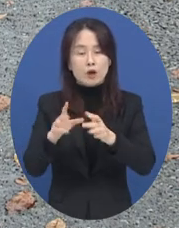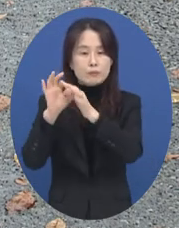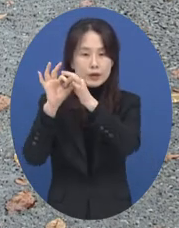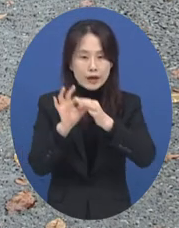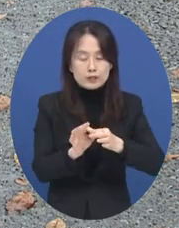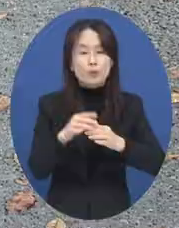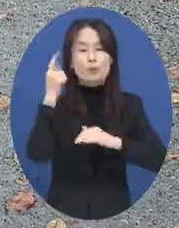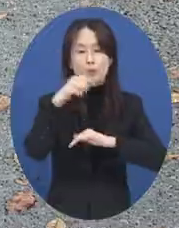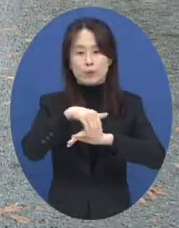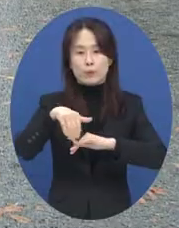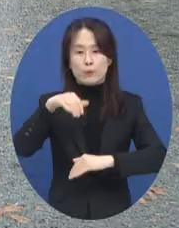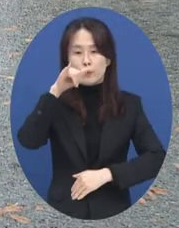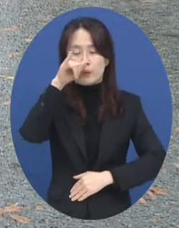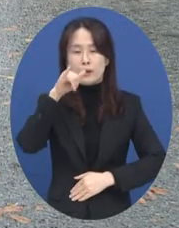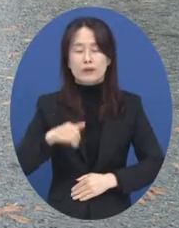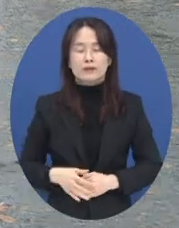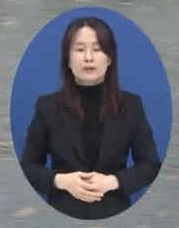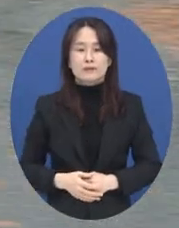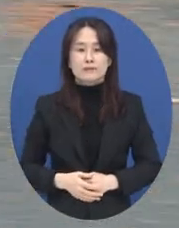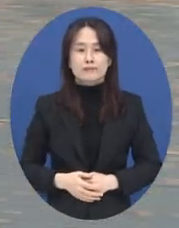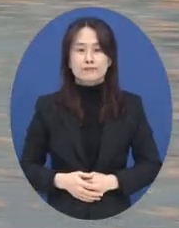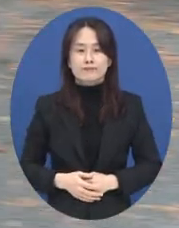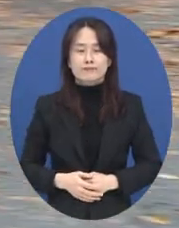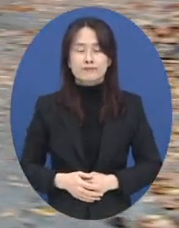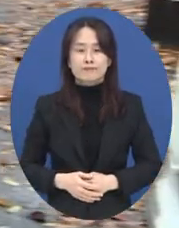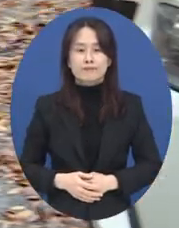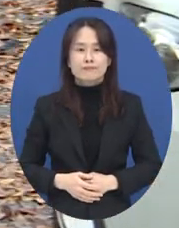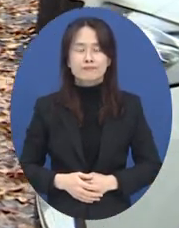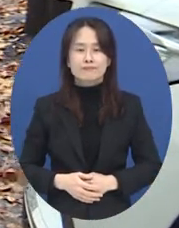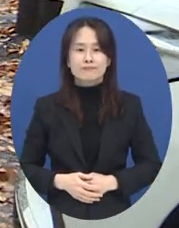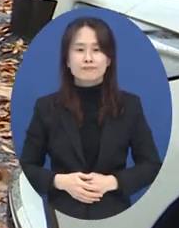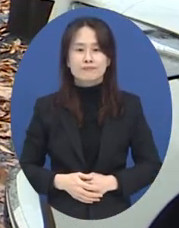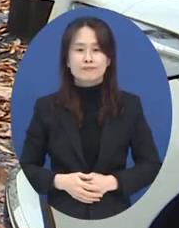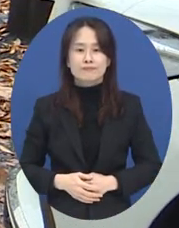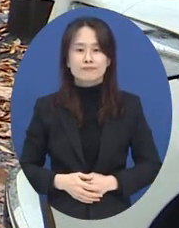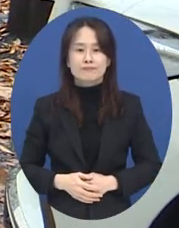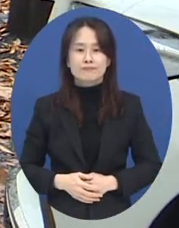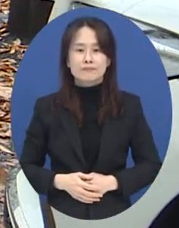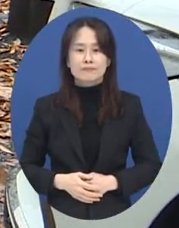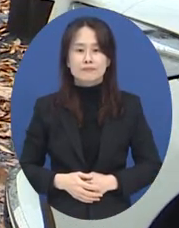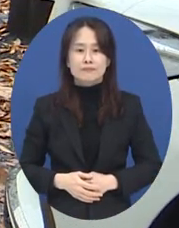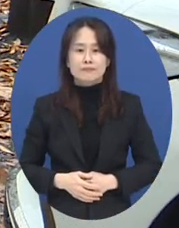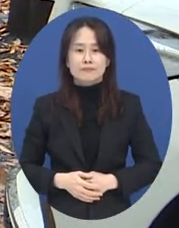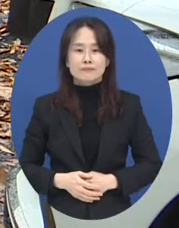환경 개선 사업을 지속적으로 시행할 계획입니다. 경기 CCTV 주창순입니다.